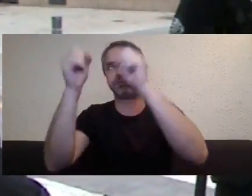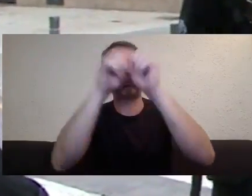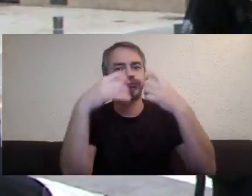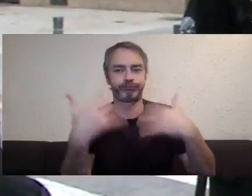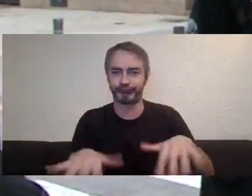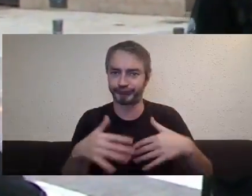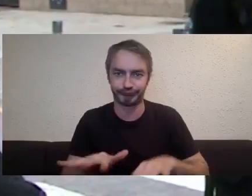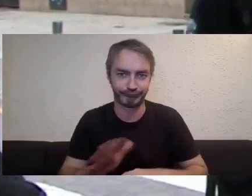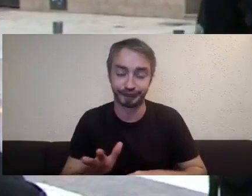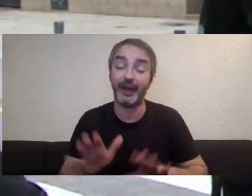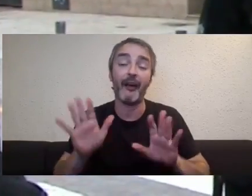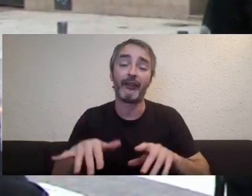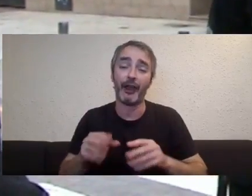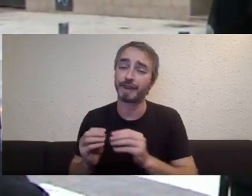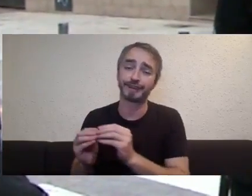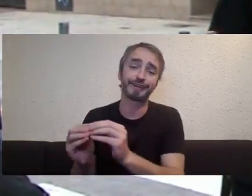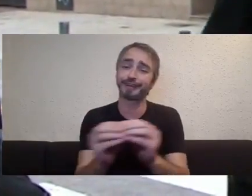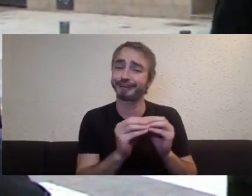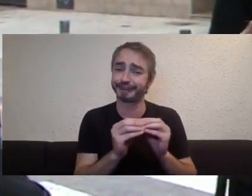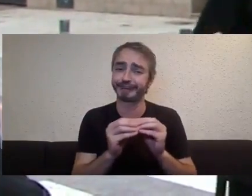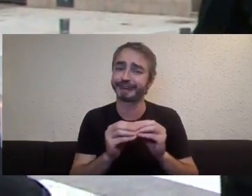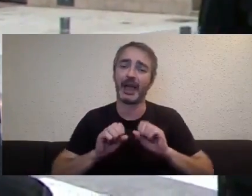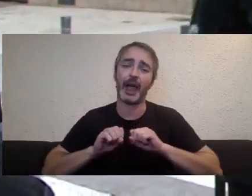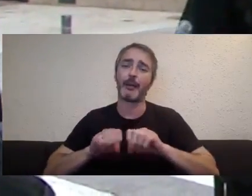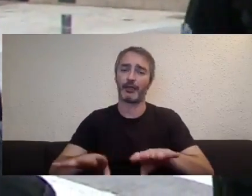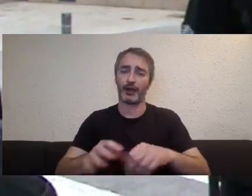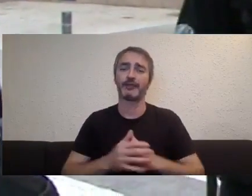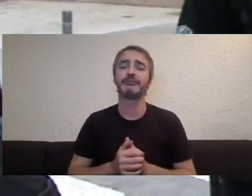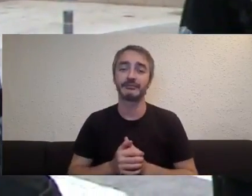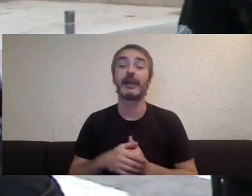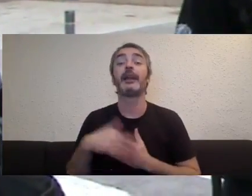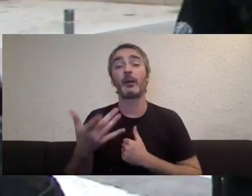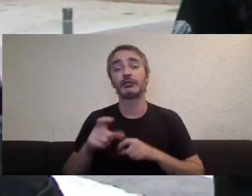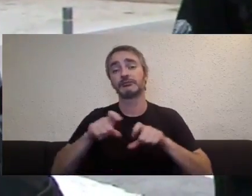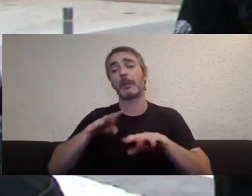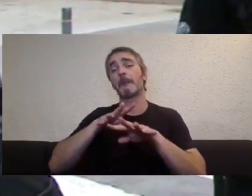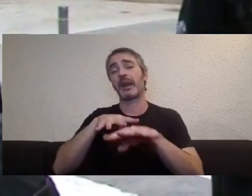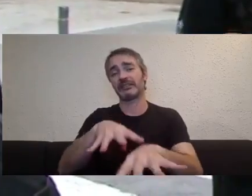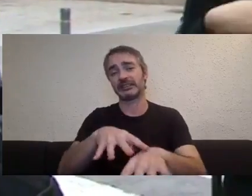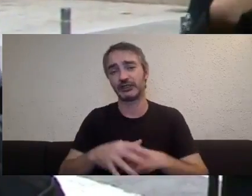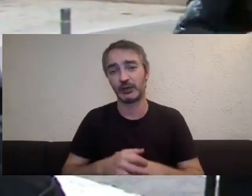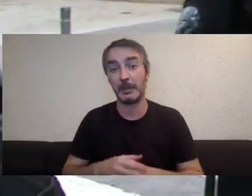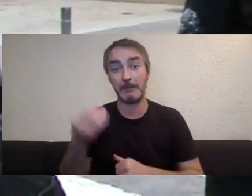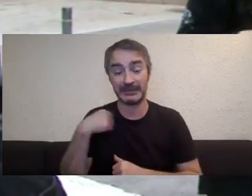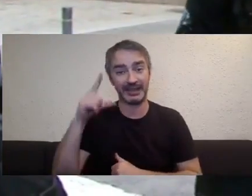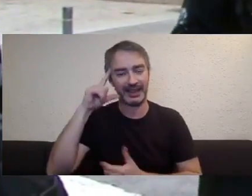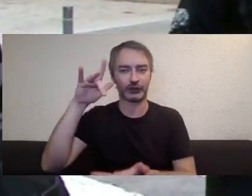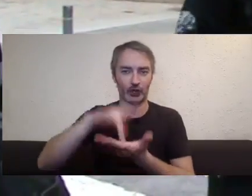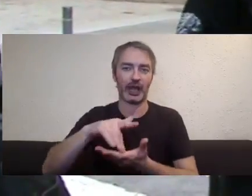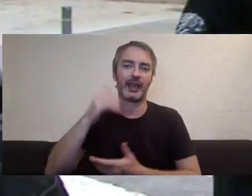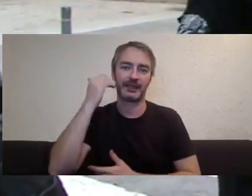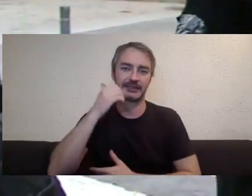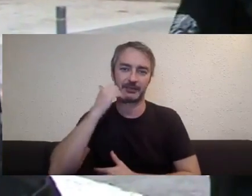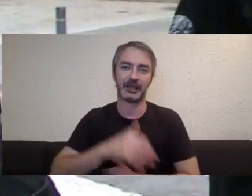l'edifici estava en molt males condicions i ja es va optar per abandonar-lo. I es va fer una